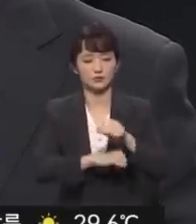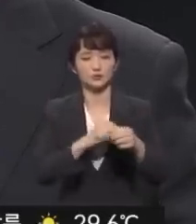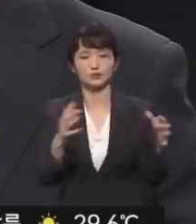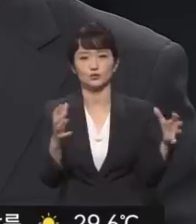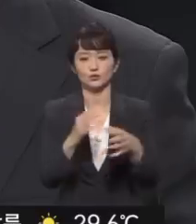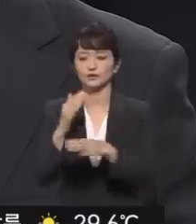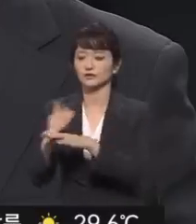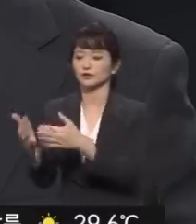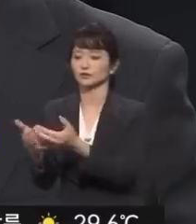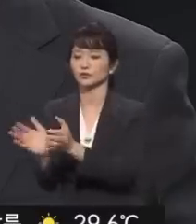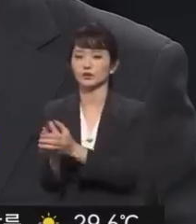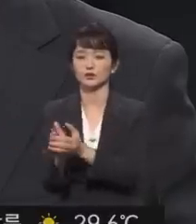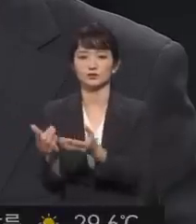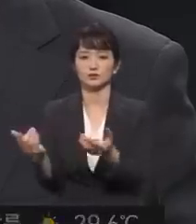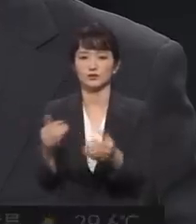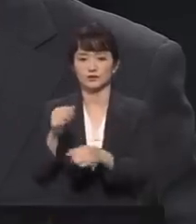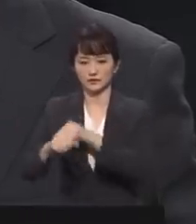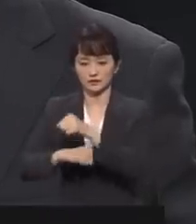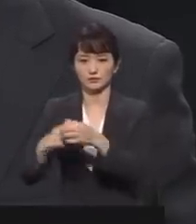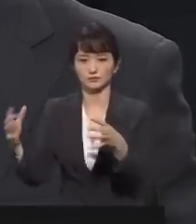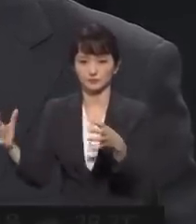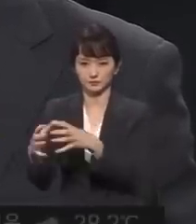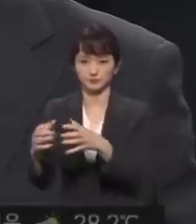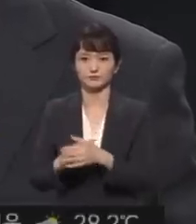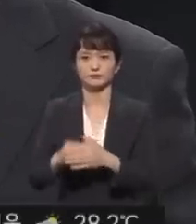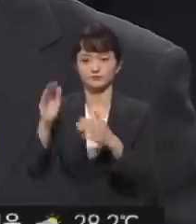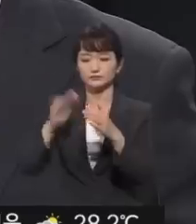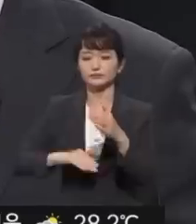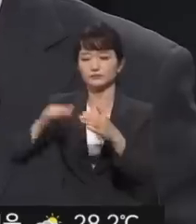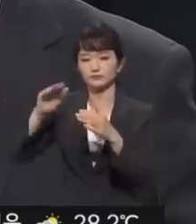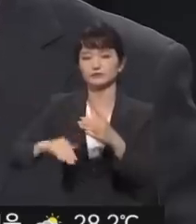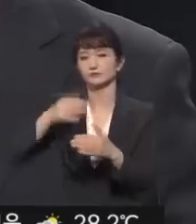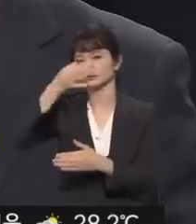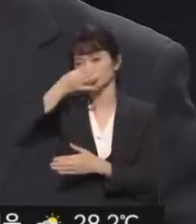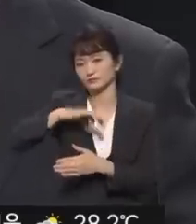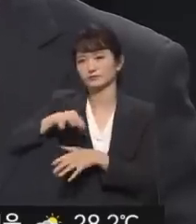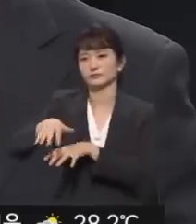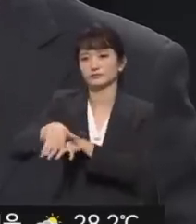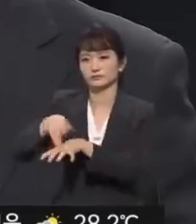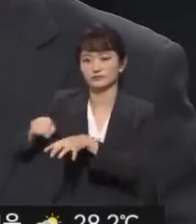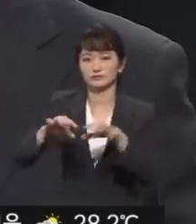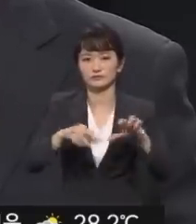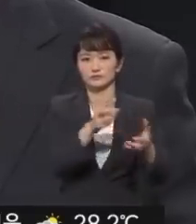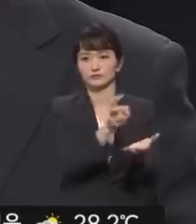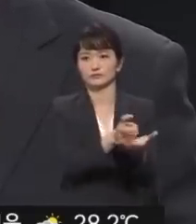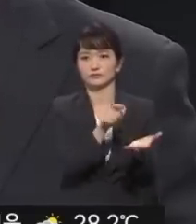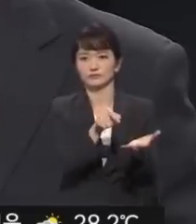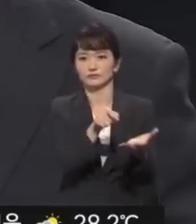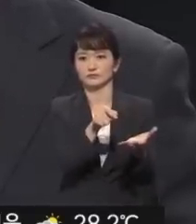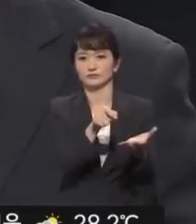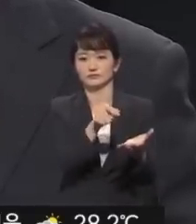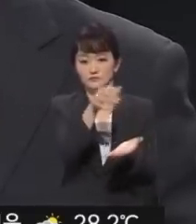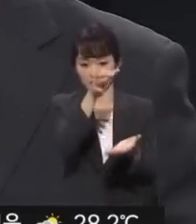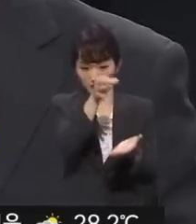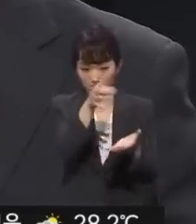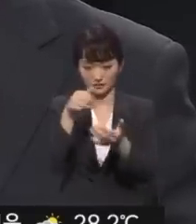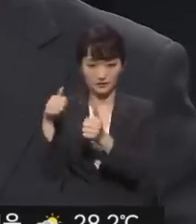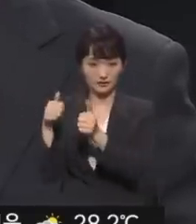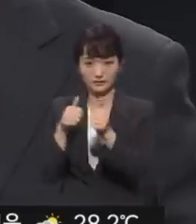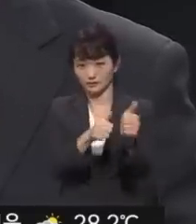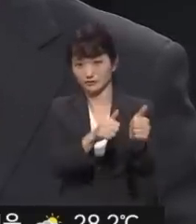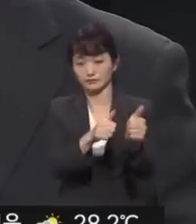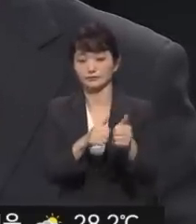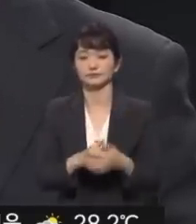그 자율적 결 사체는 이 공익적인 조직은 철저하게 헌법 있어서의 같이 따라야 한다는 거거든요 저는 g 에서